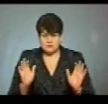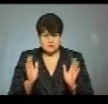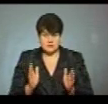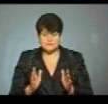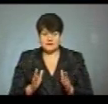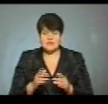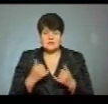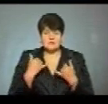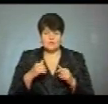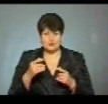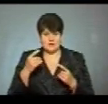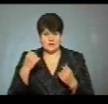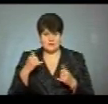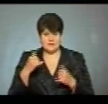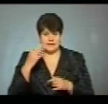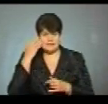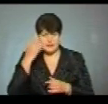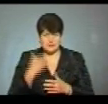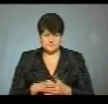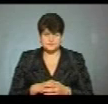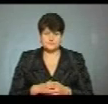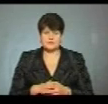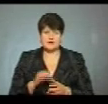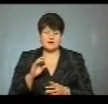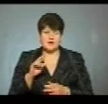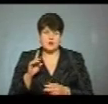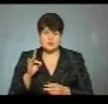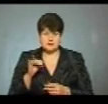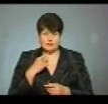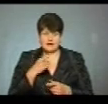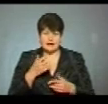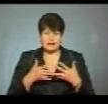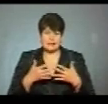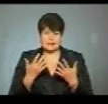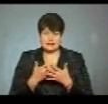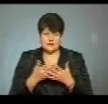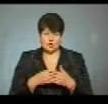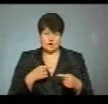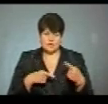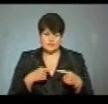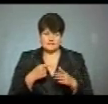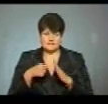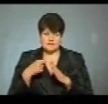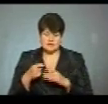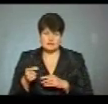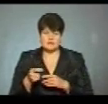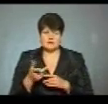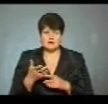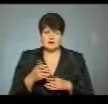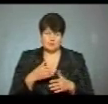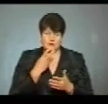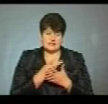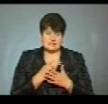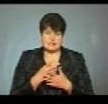його ідея. Ярослав Підгора-Гвяздовський – кінокритик. Каже, це перший фільм в Тернополі, відзнятий на мобільний і презентований на